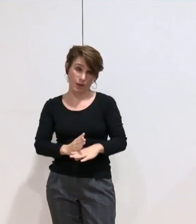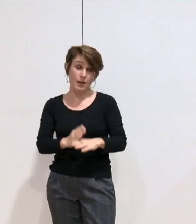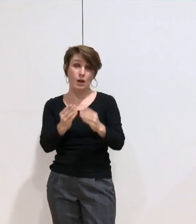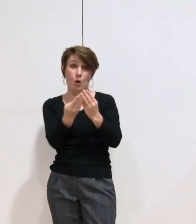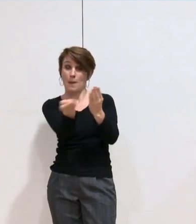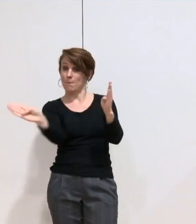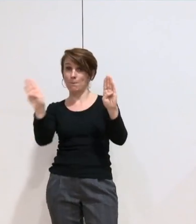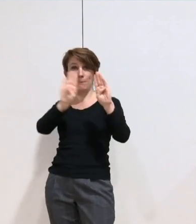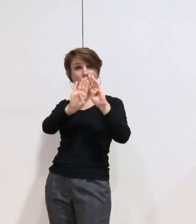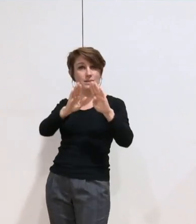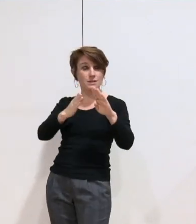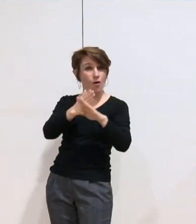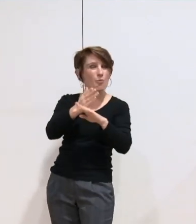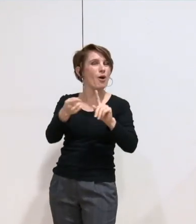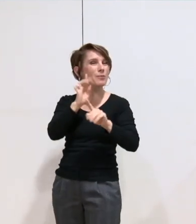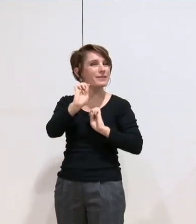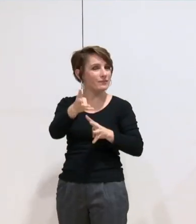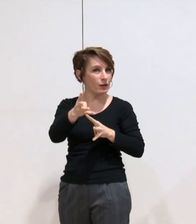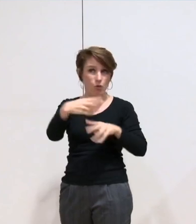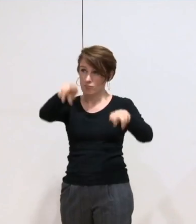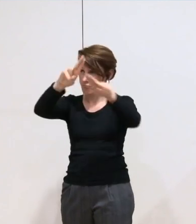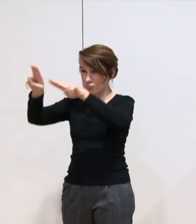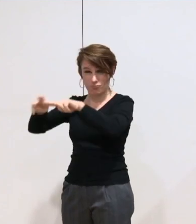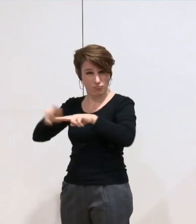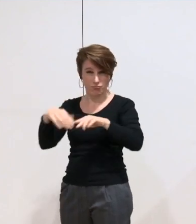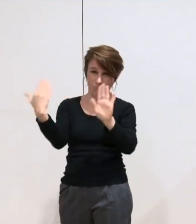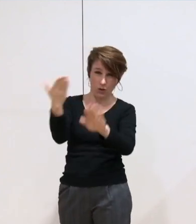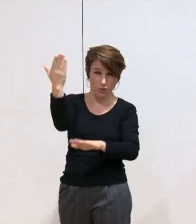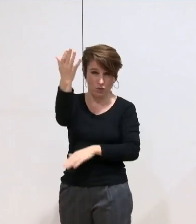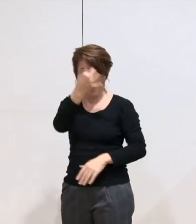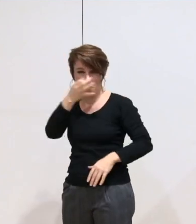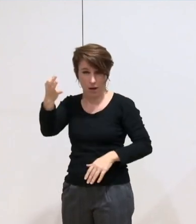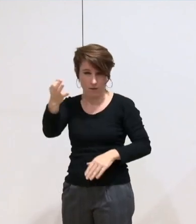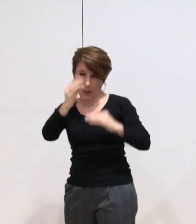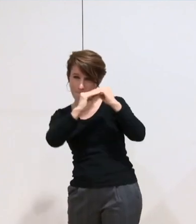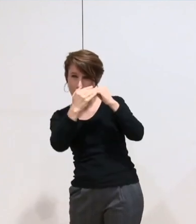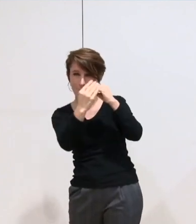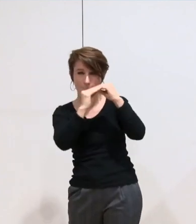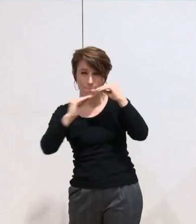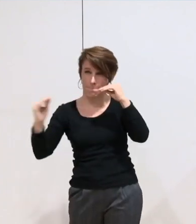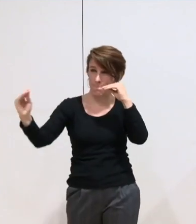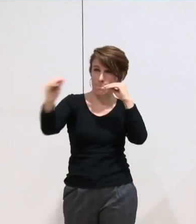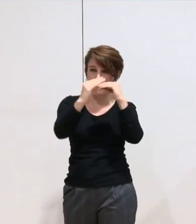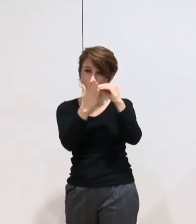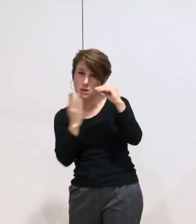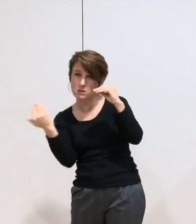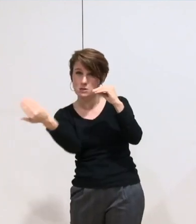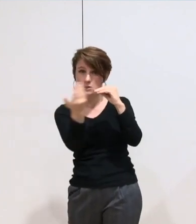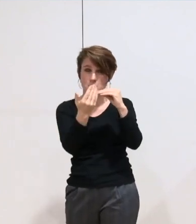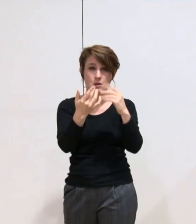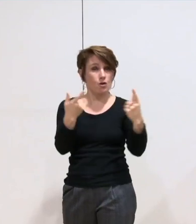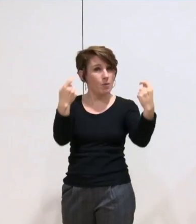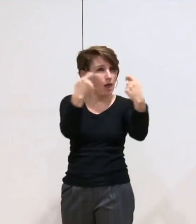penser et la faire le nouveau traçage pour le périscolaire, pour